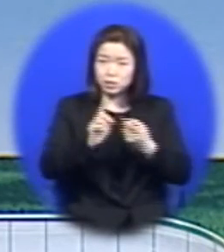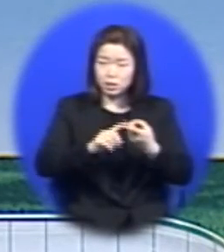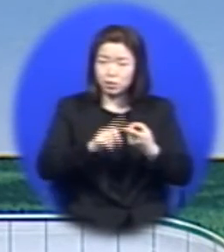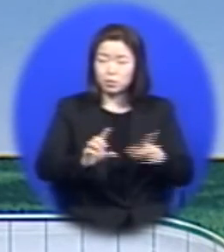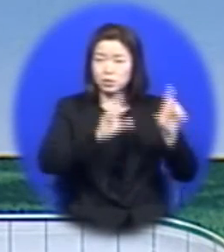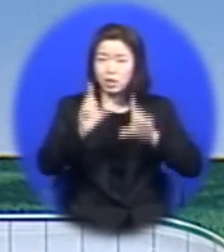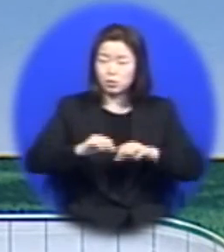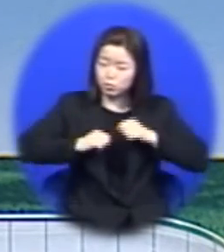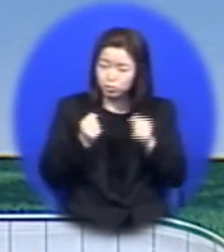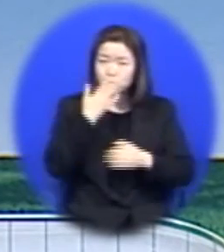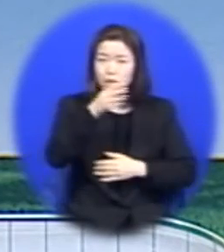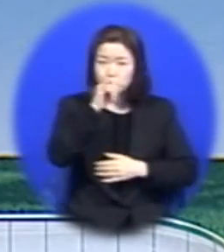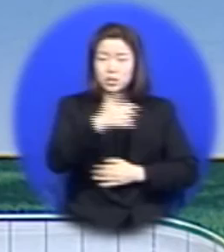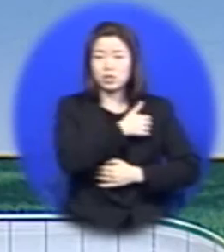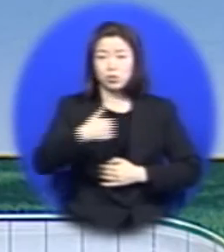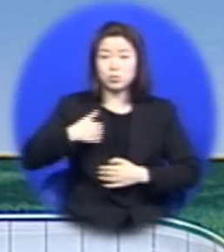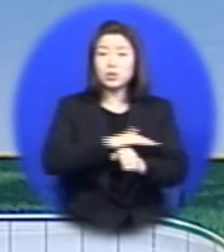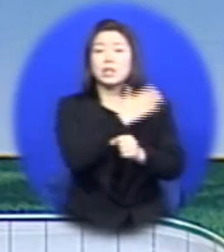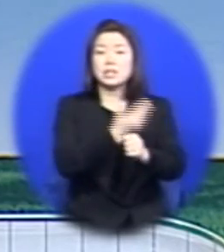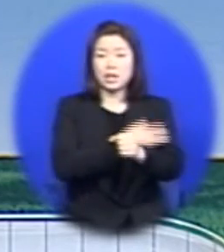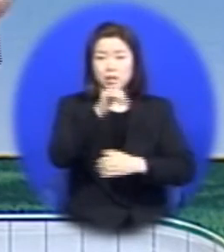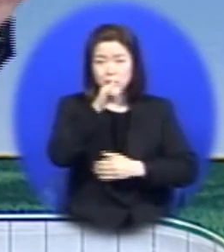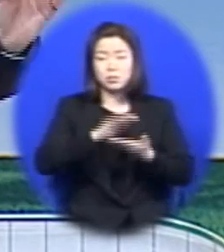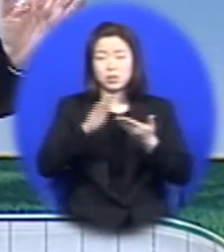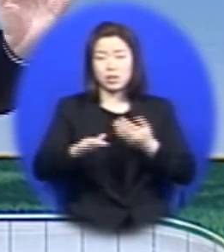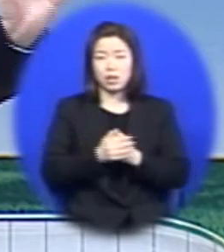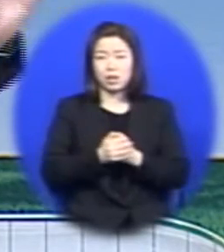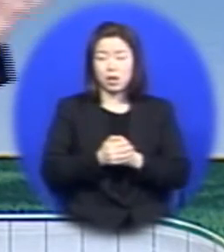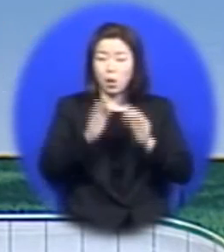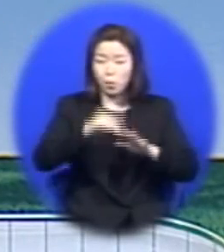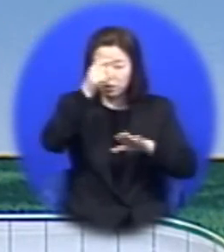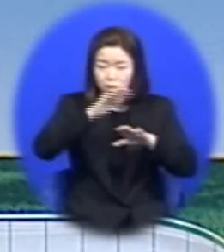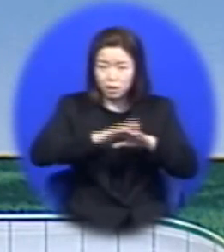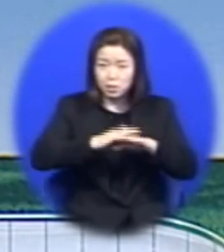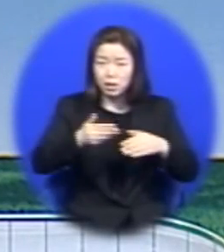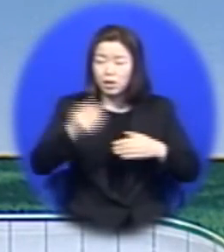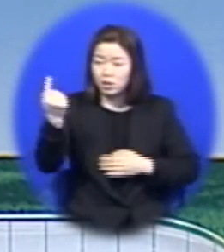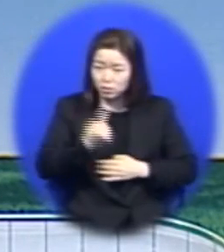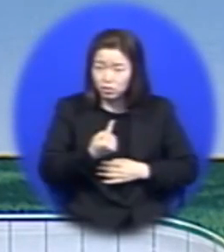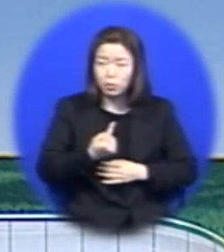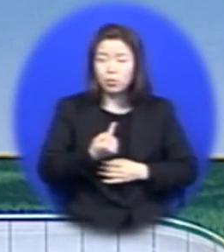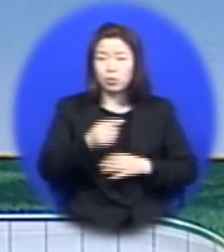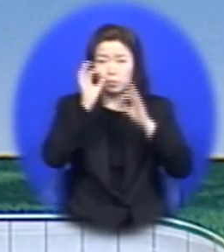순종할 수 있는 충분한 자격이 있는 사람이에요. 오늘 예배드리러 와 있는 거 보면 알 수 있어요.